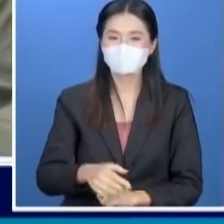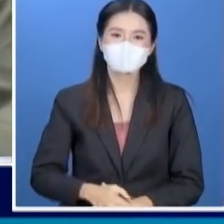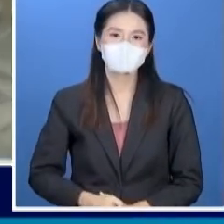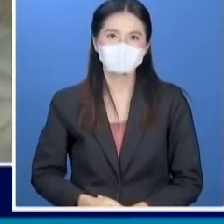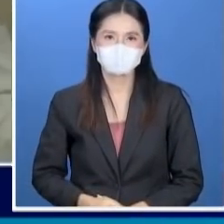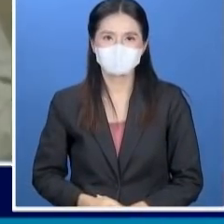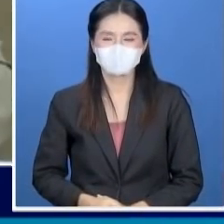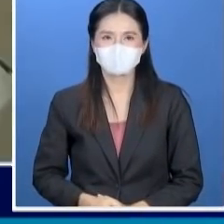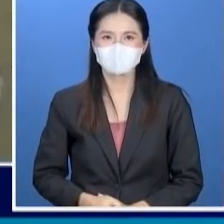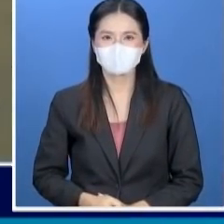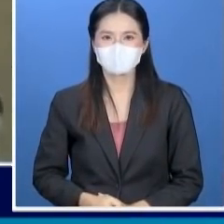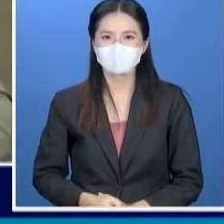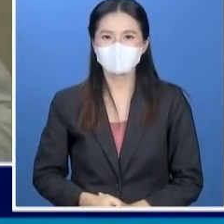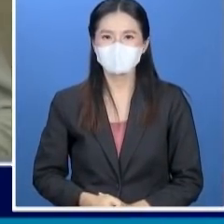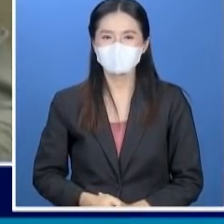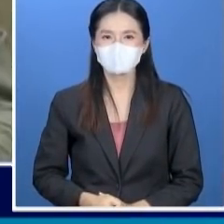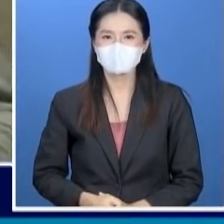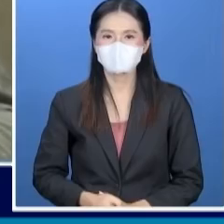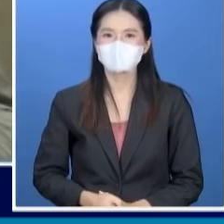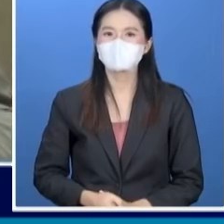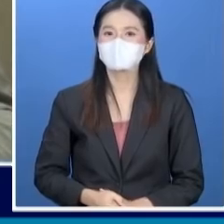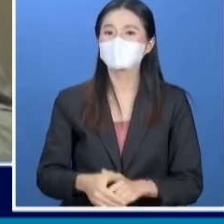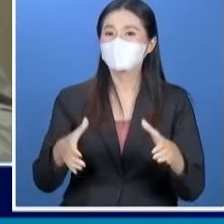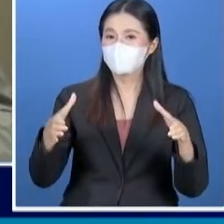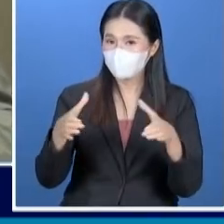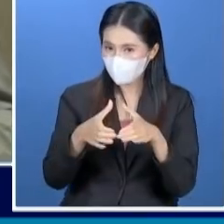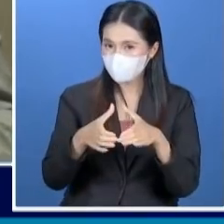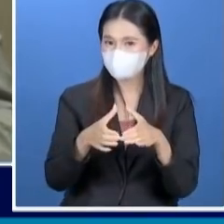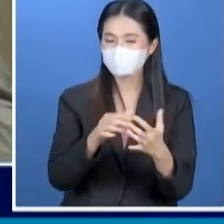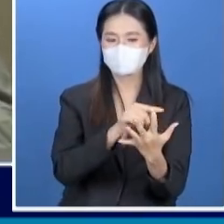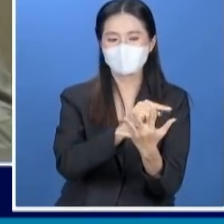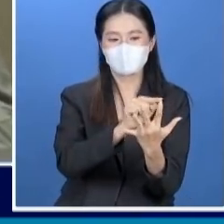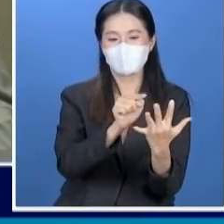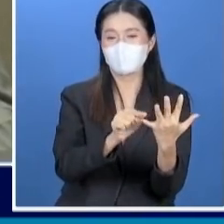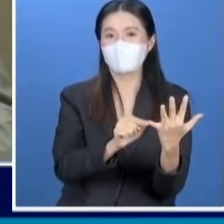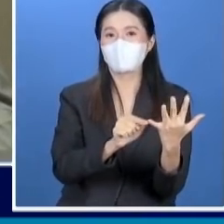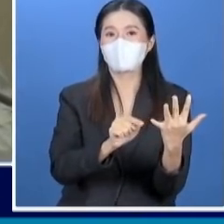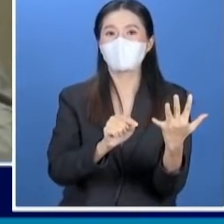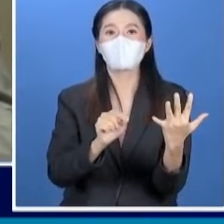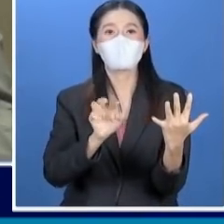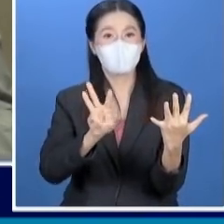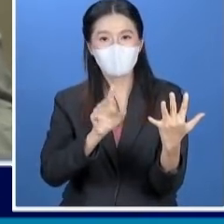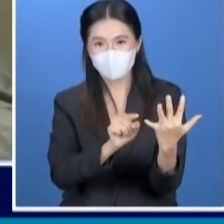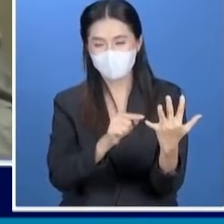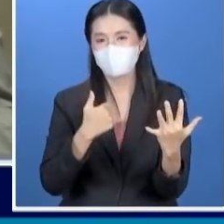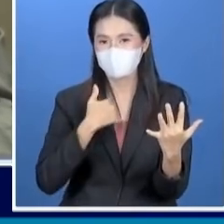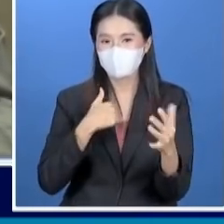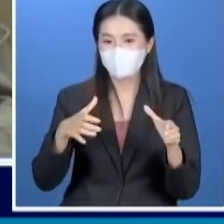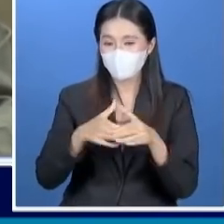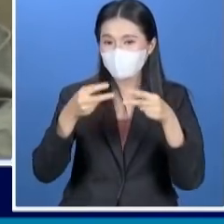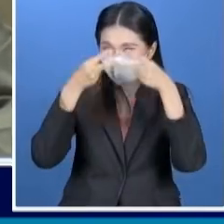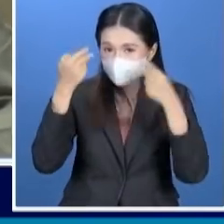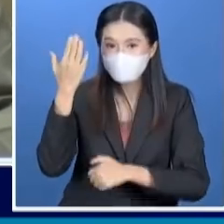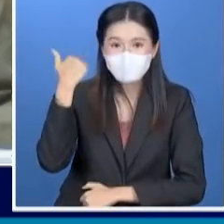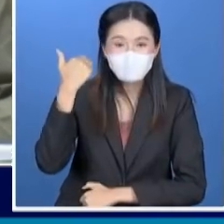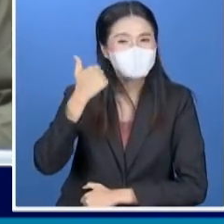คครับ ผู้บัญชาการครับนอกจากกลุ่มผู้ต้องหาถ้า 5-6 คนที่อยู่บนเรือแล้วเนี่ยกลุ่มผู้ต้องหาอื่น